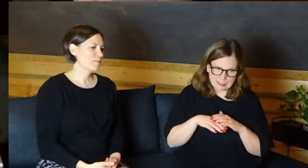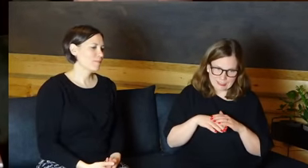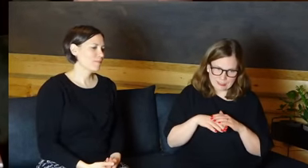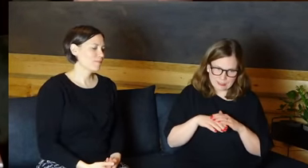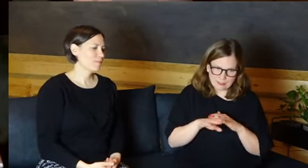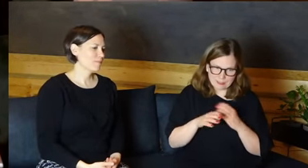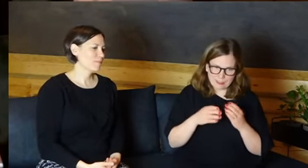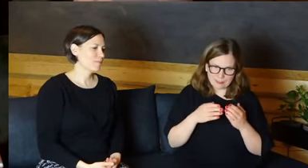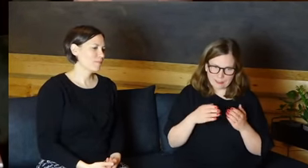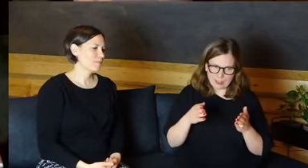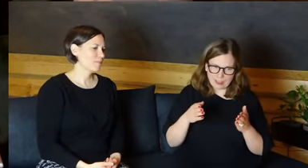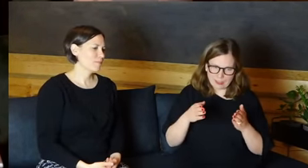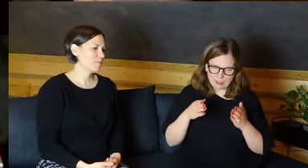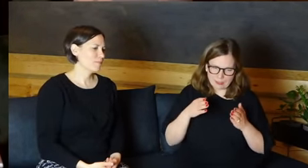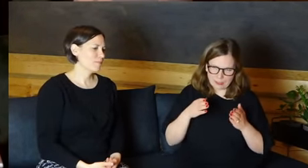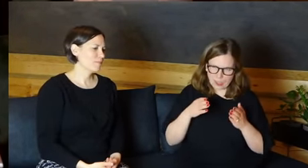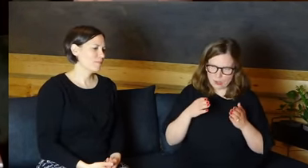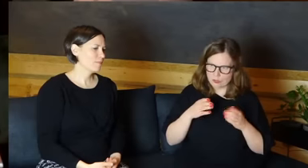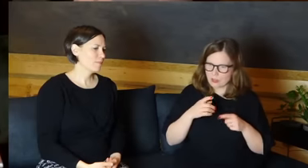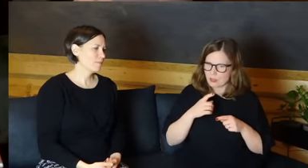suojaetäisyyteen raudoitteille ja myös sokkeen